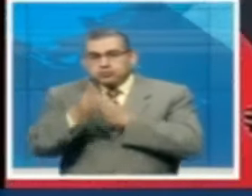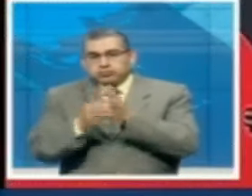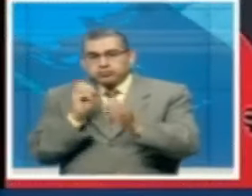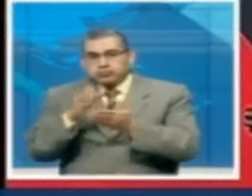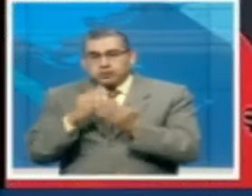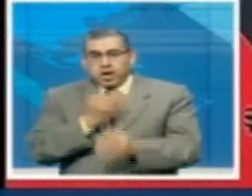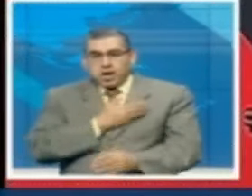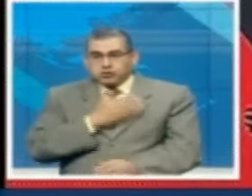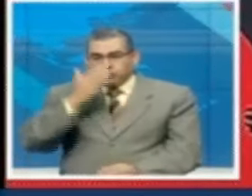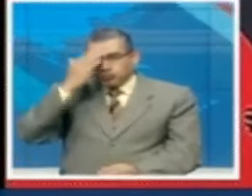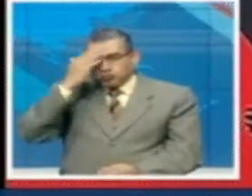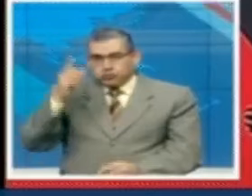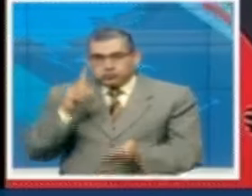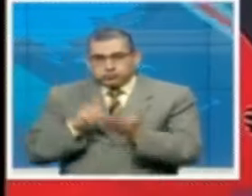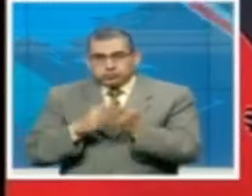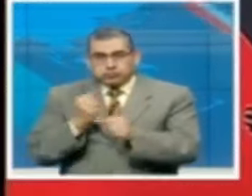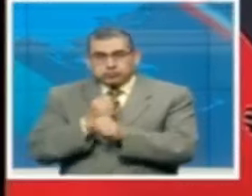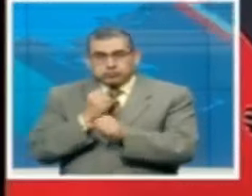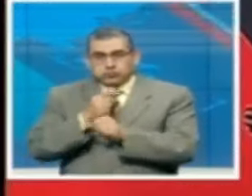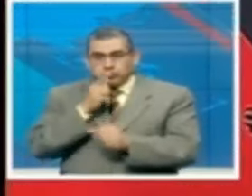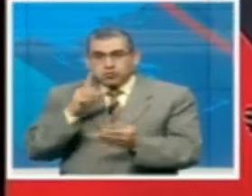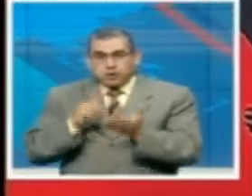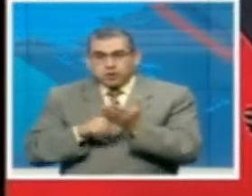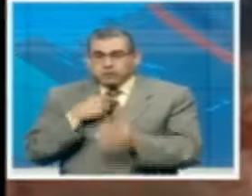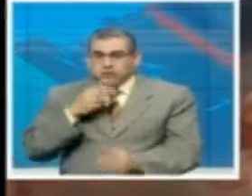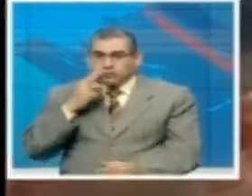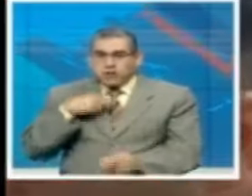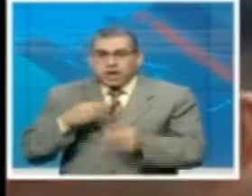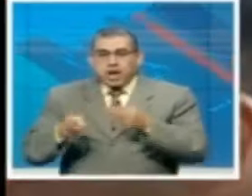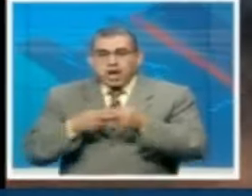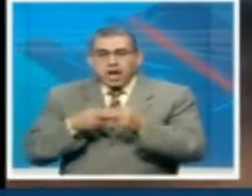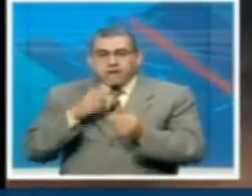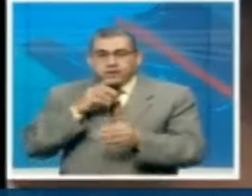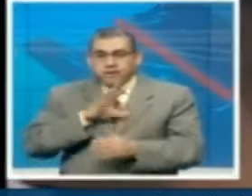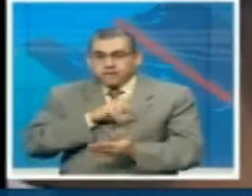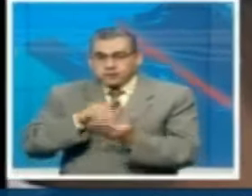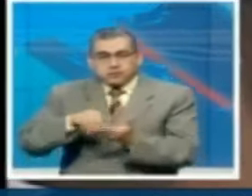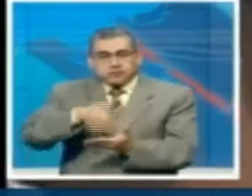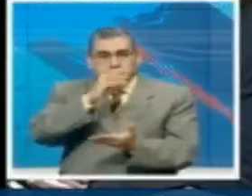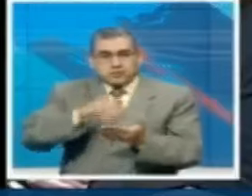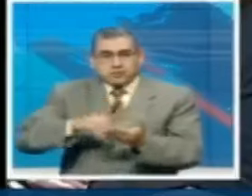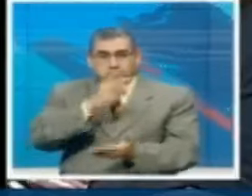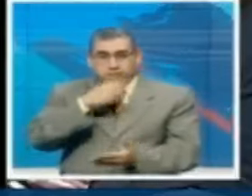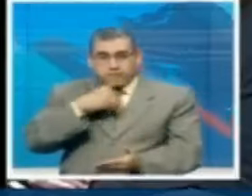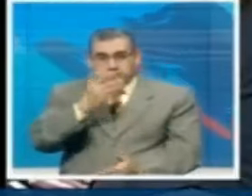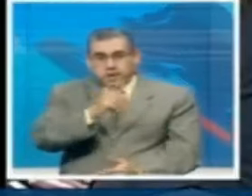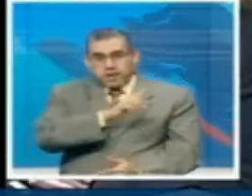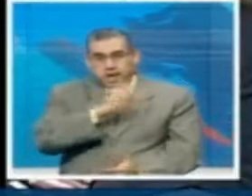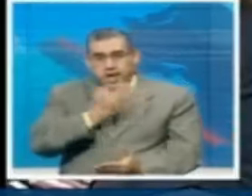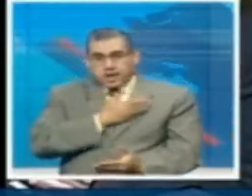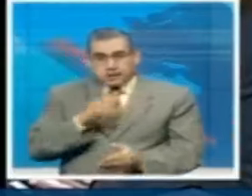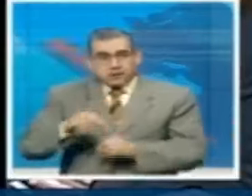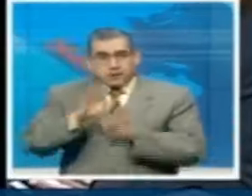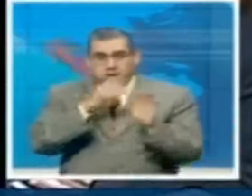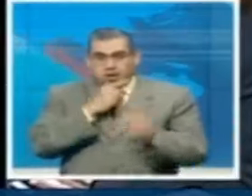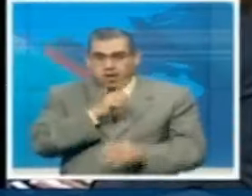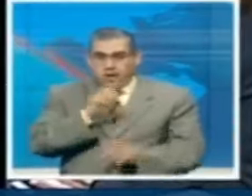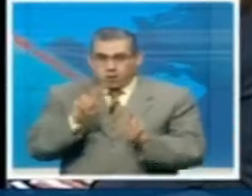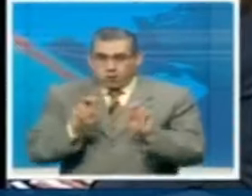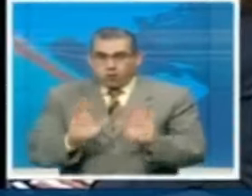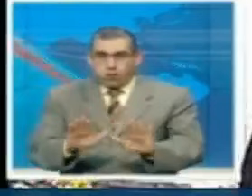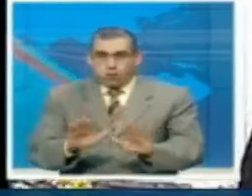لقطاع غزة، مؤكدة أنها ترفض التهجير للفلسطينيين من غزة والضفة